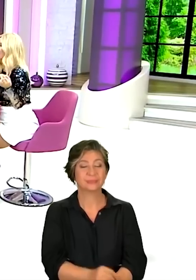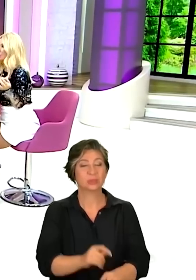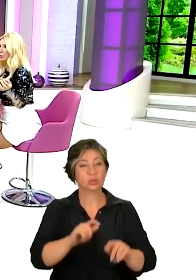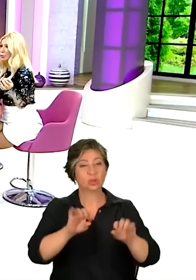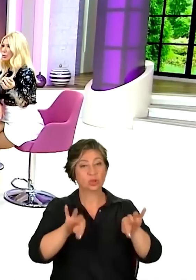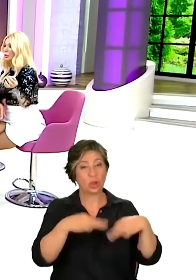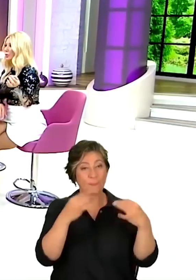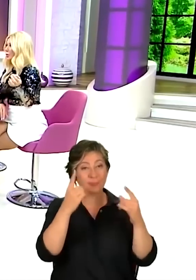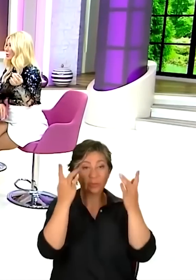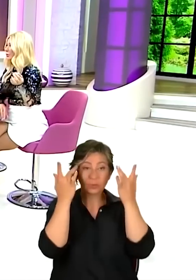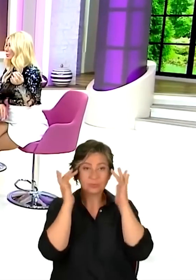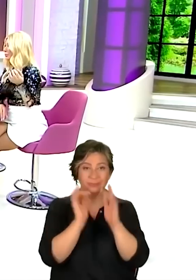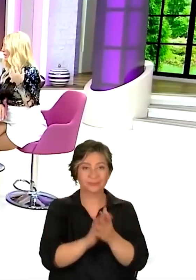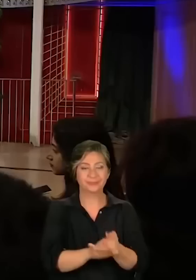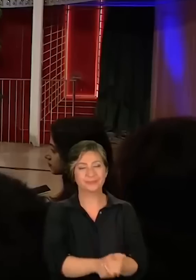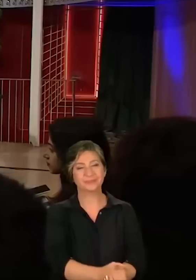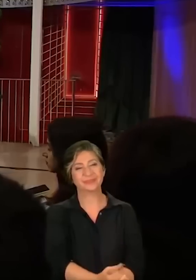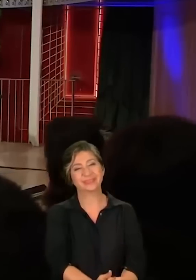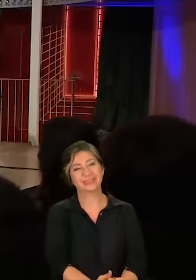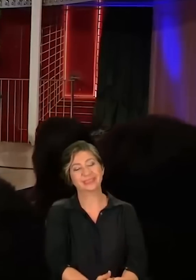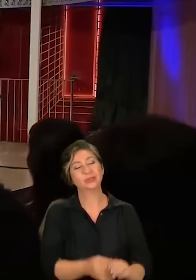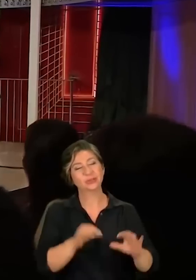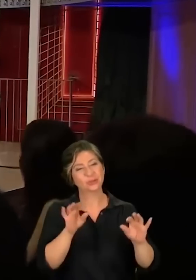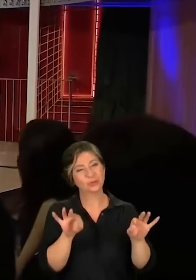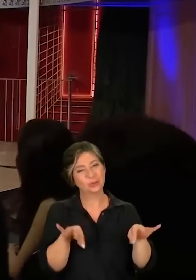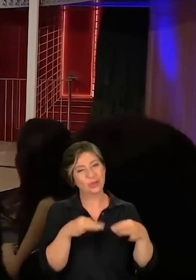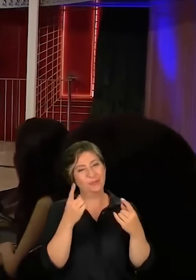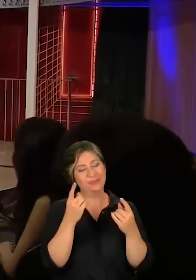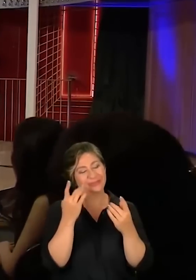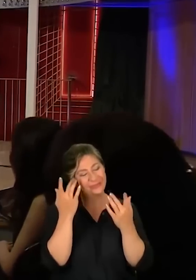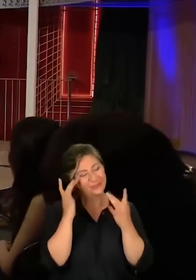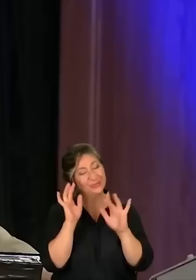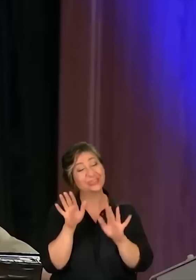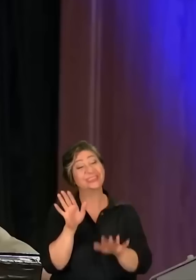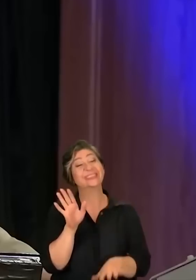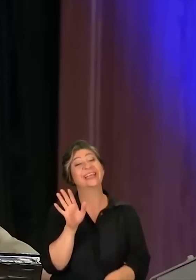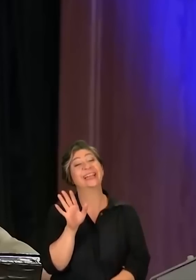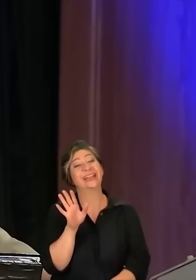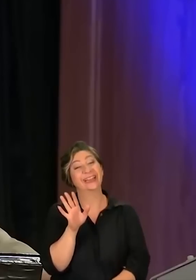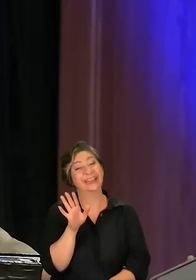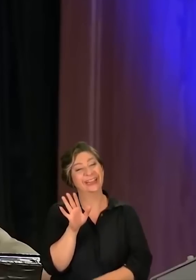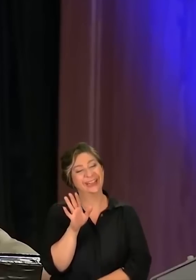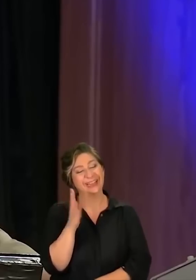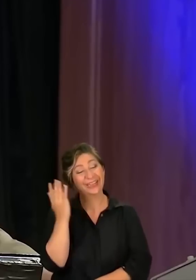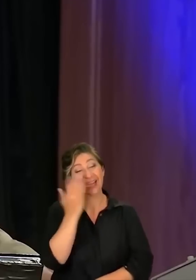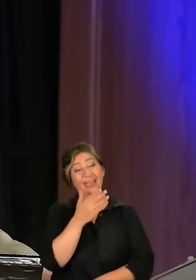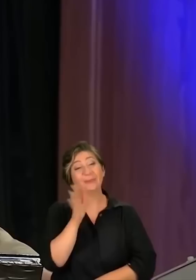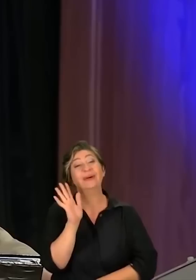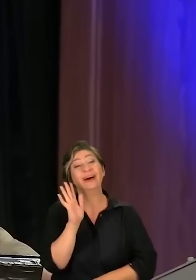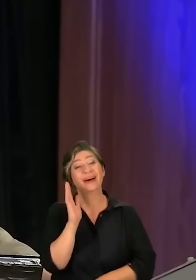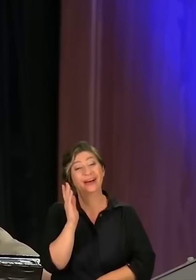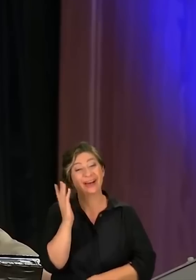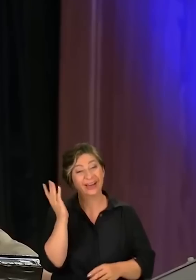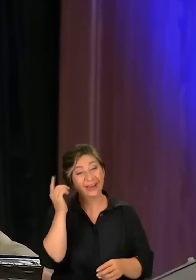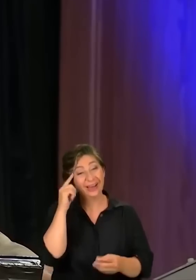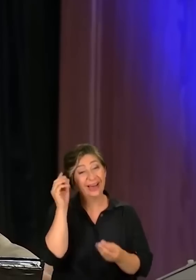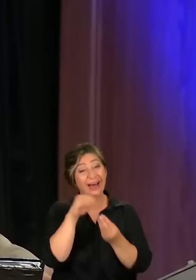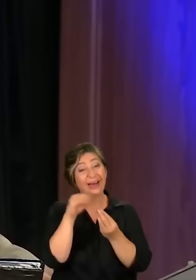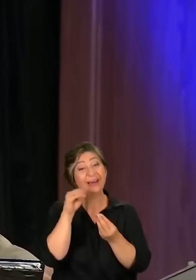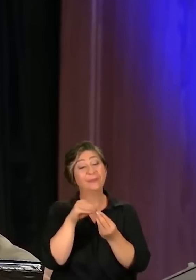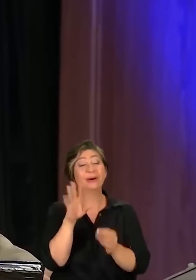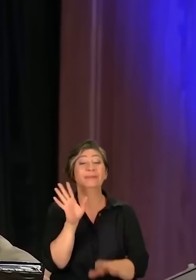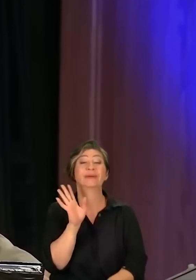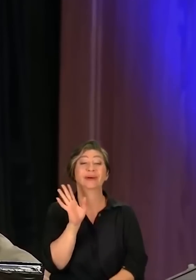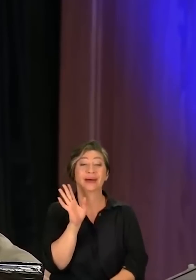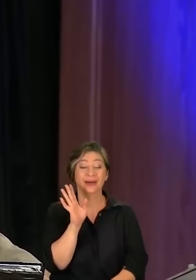Çorap bir kültürdür. Dur. Çorap bir kültür değildir. Her şeyden önce. Yani atma.